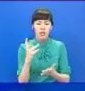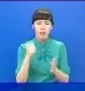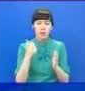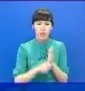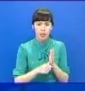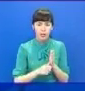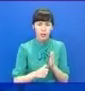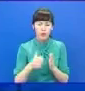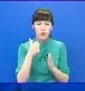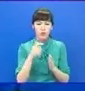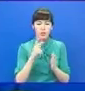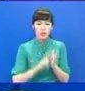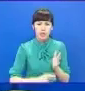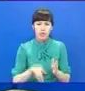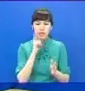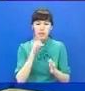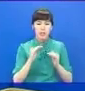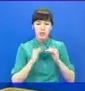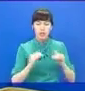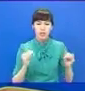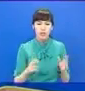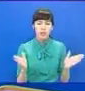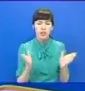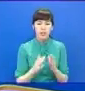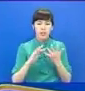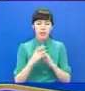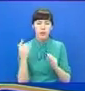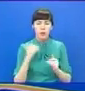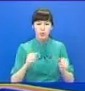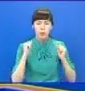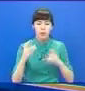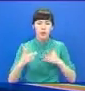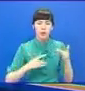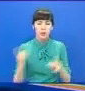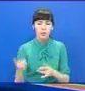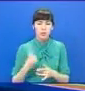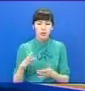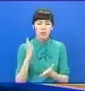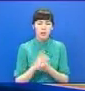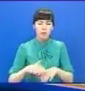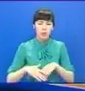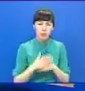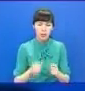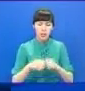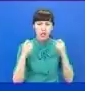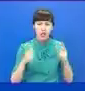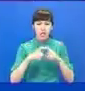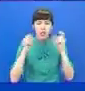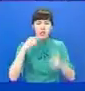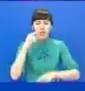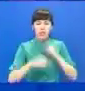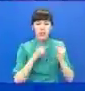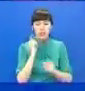жуық. Олардың 80-і мектеп жасындағылар. Аядай ғана ауылдан бірнеше спорт және өнер майталмандары шыққан. Жаңашылған нысан кейінгі толқын